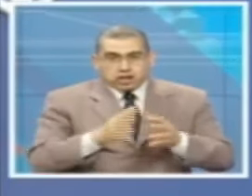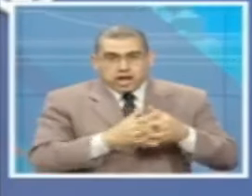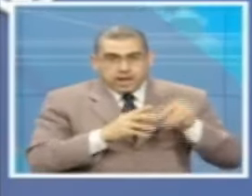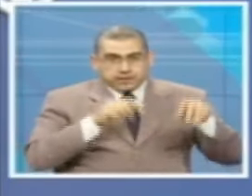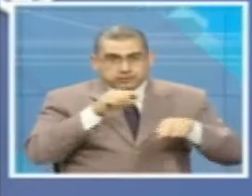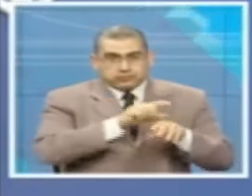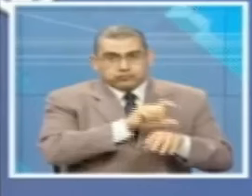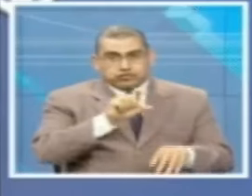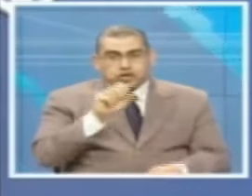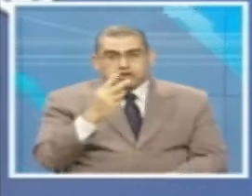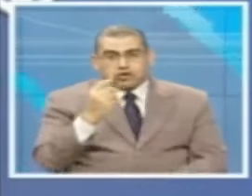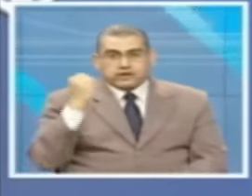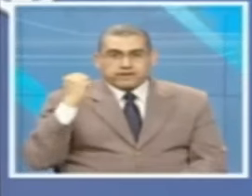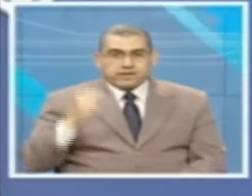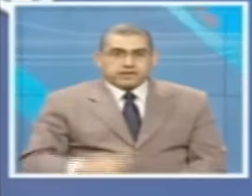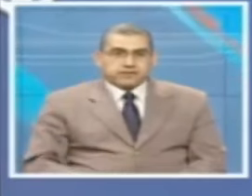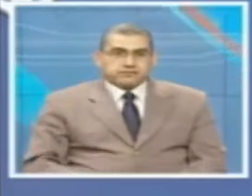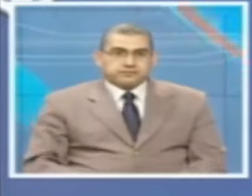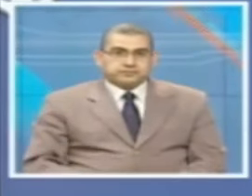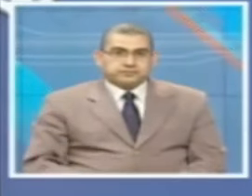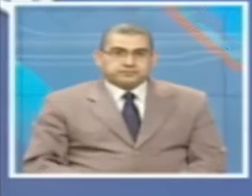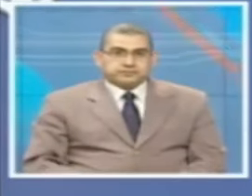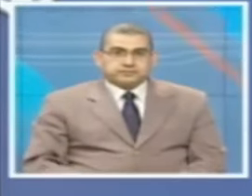في كاليفورنيا في شهر ديسمبر الماضي.